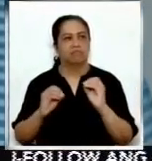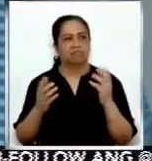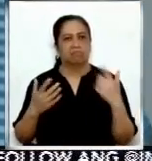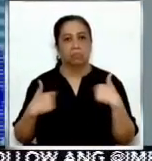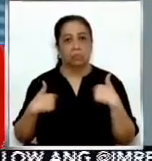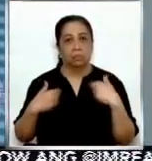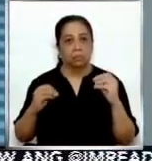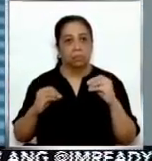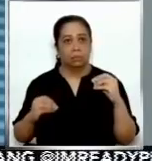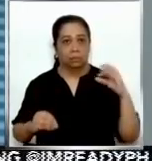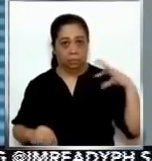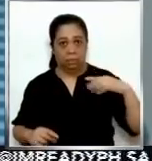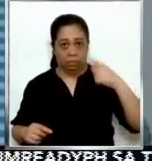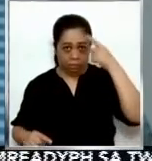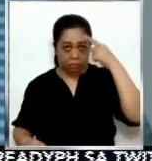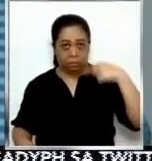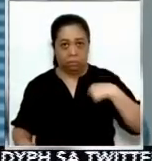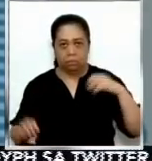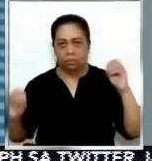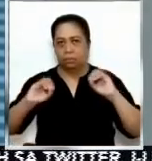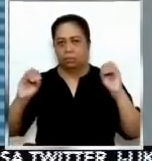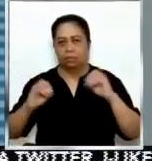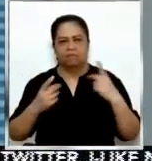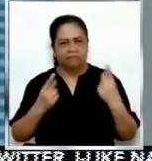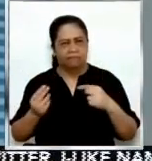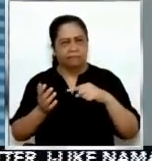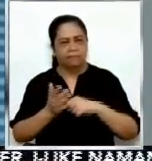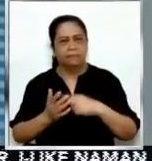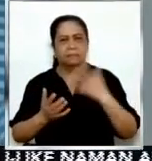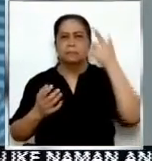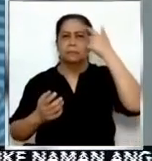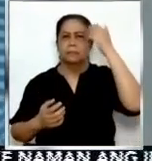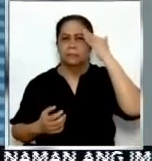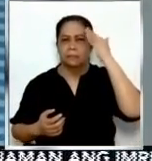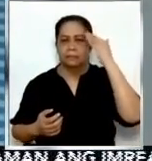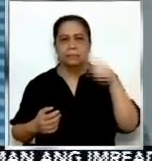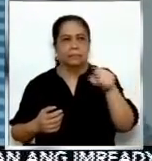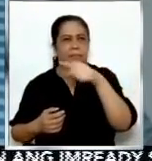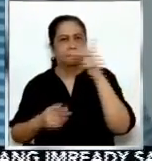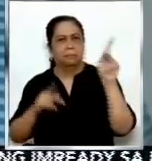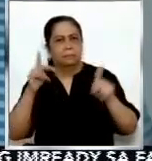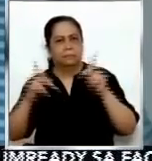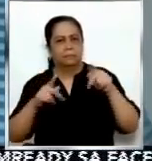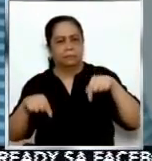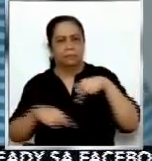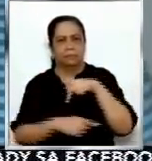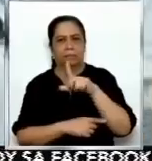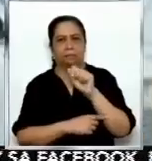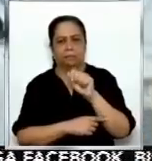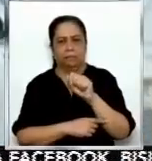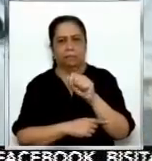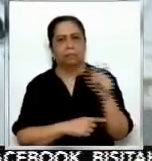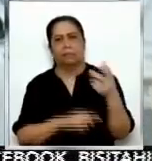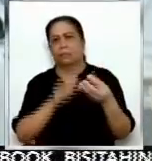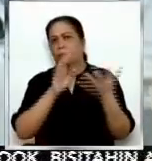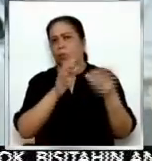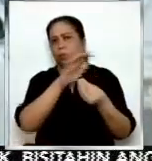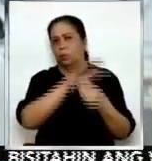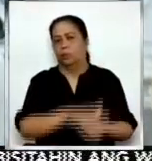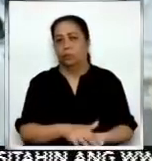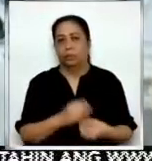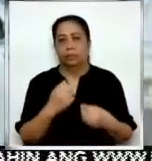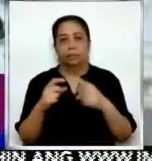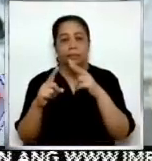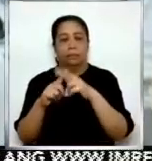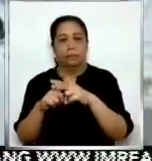Wala naman akong benepisyo para dito. Ginawa ko to dahil alam ko, yung mga taong bayan dito sa Pila, naargabyado. Nag-apply sa akin as